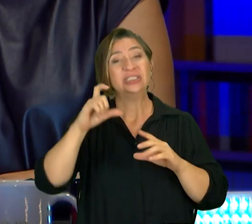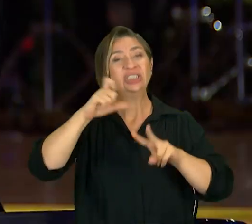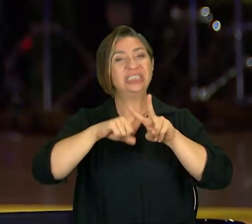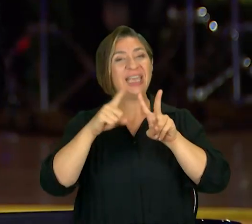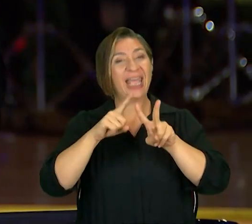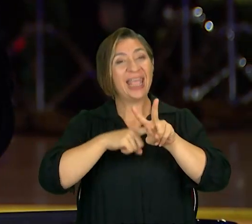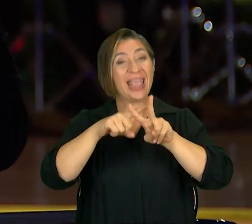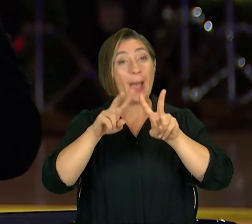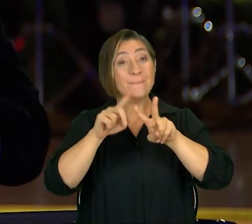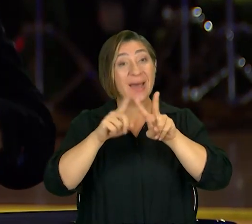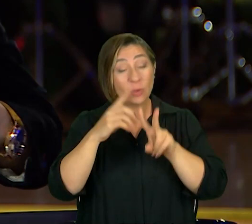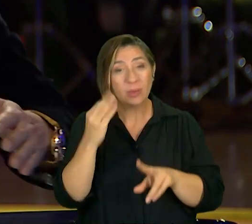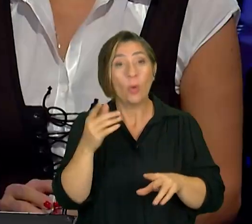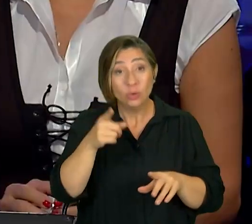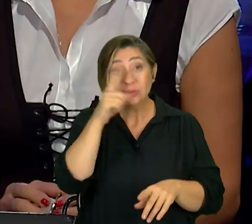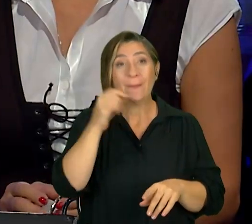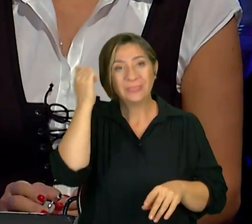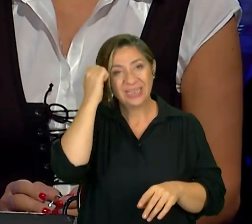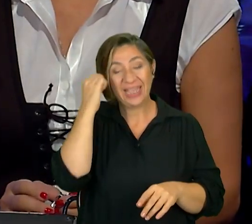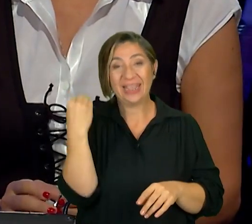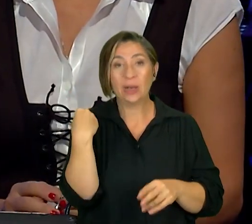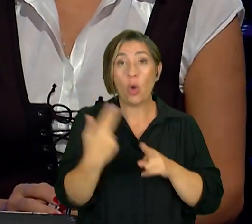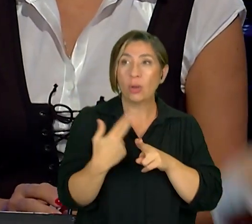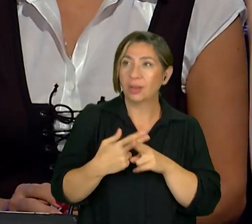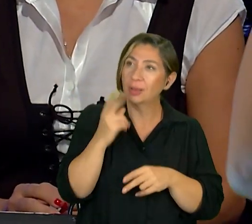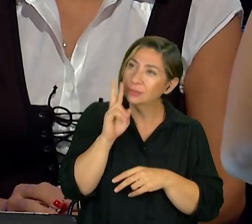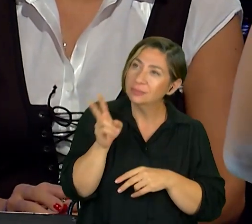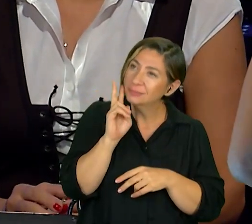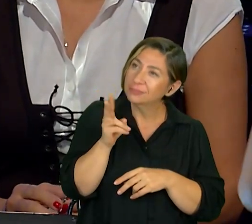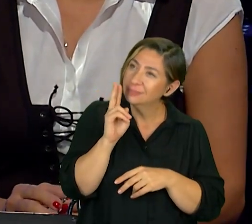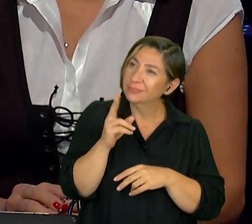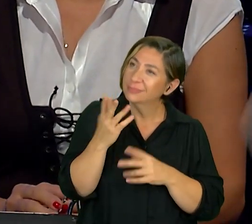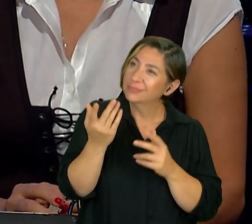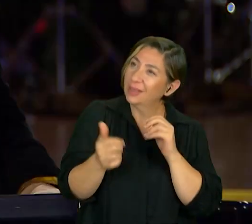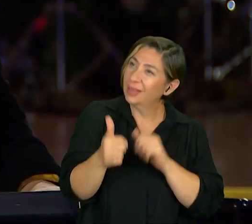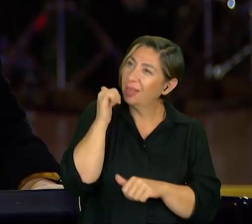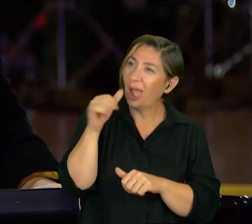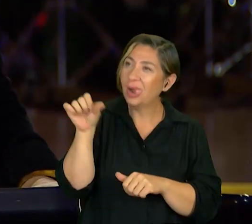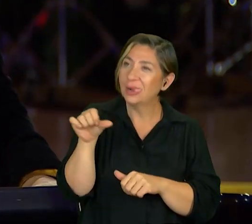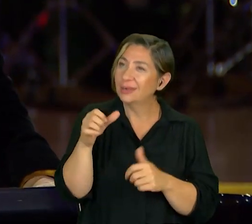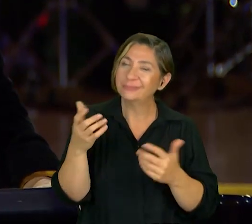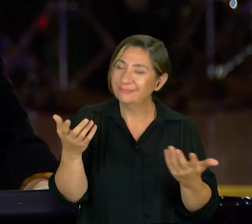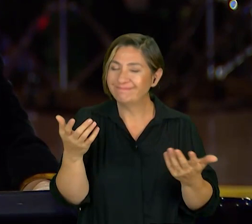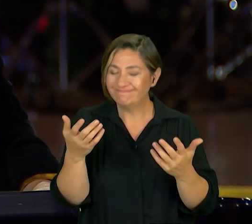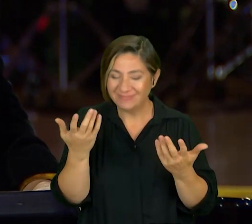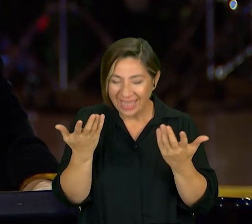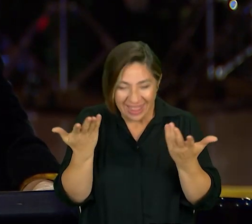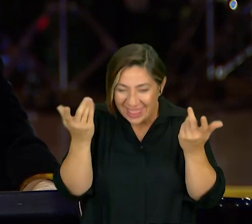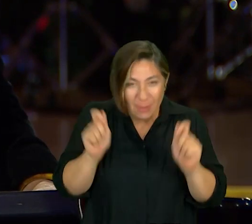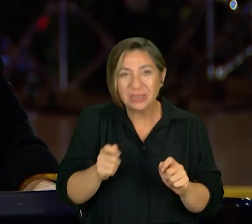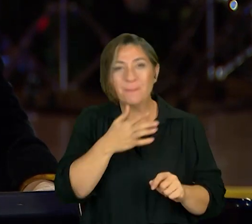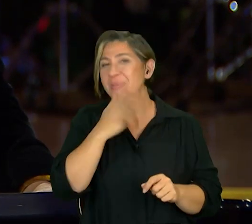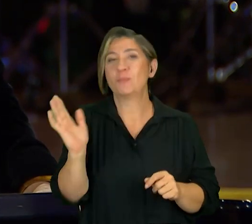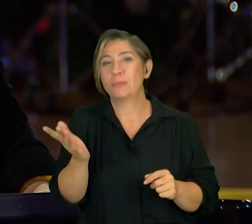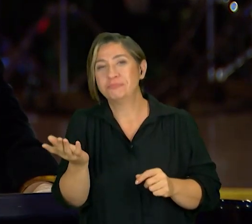Yaman olayım. Onun için pişmanım. Şimdi yeni örnekleri gördükçe artık geriye dönüş de olamayacağı için hakikaten çıkmaz bir yolda hissediyorum